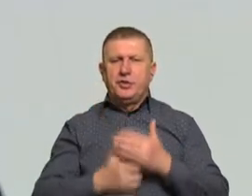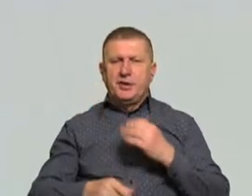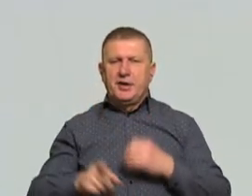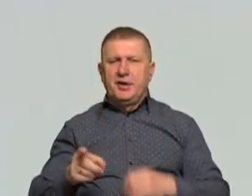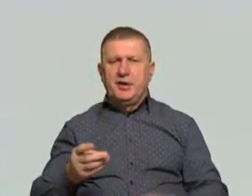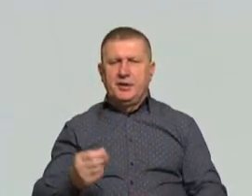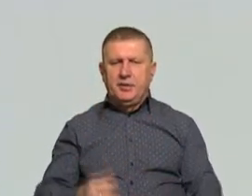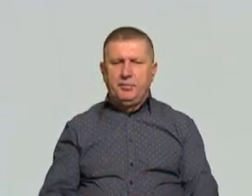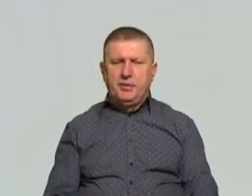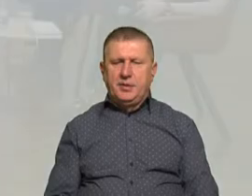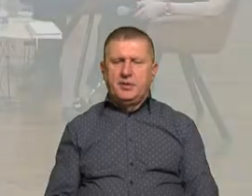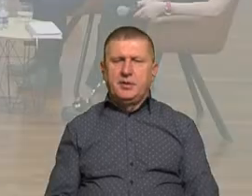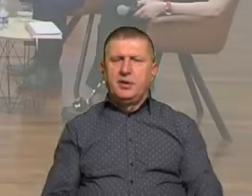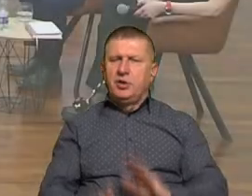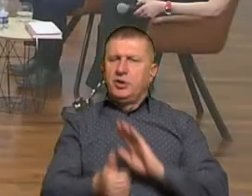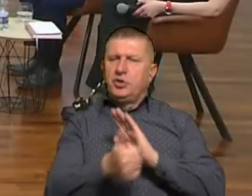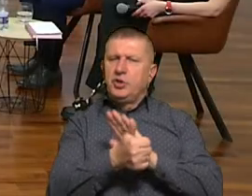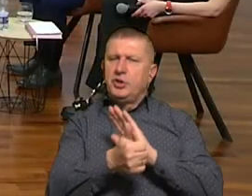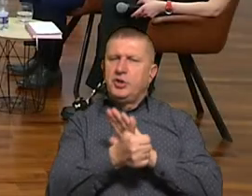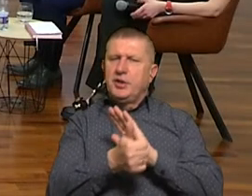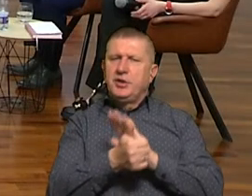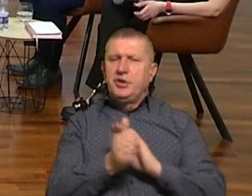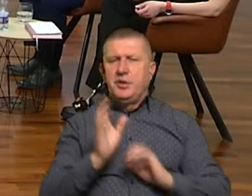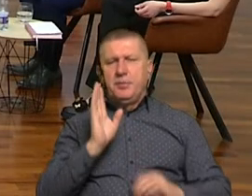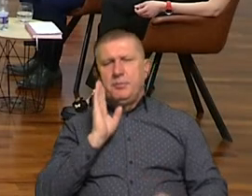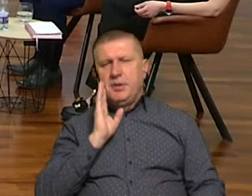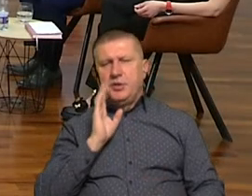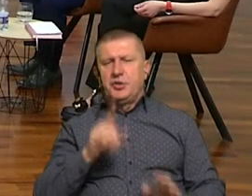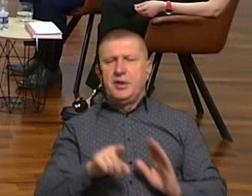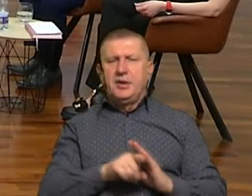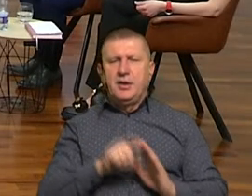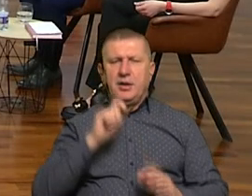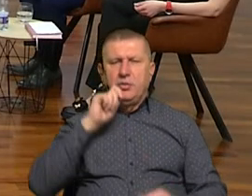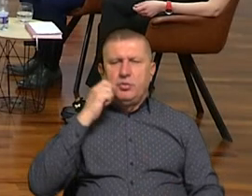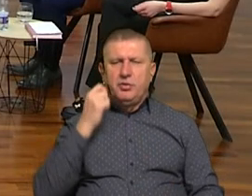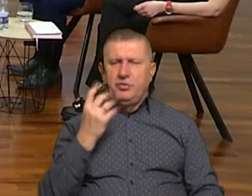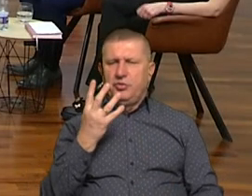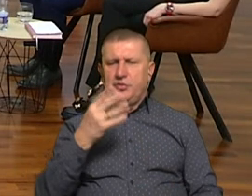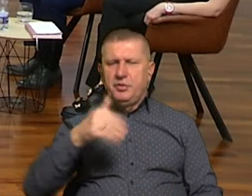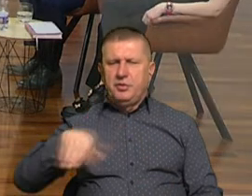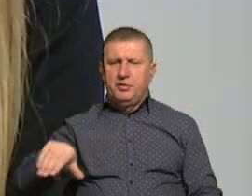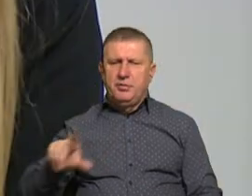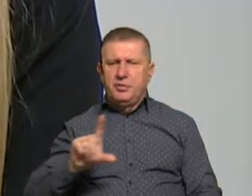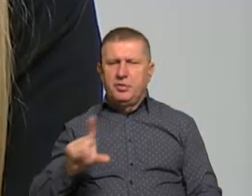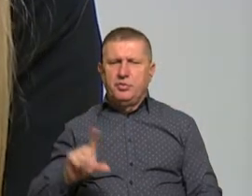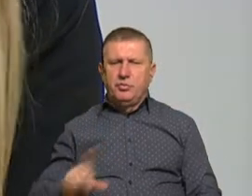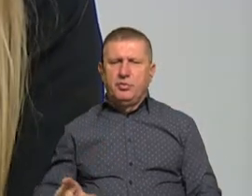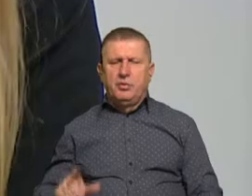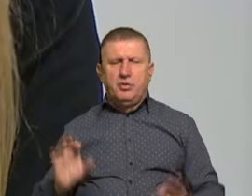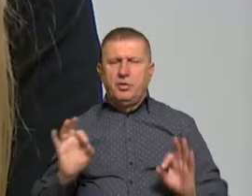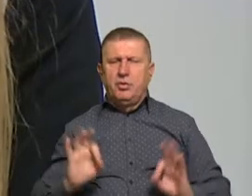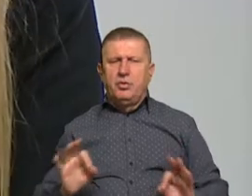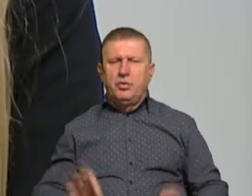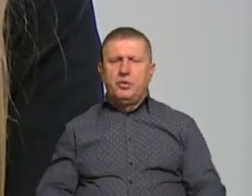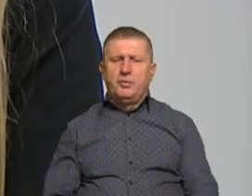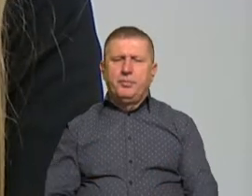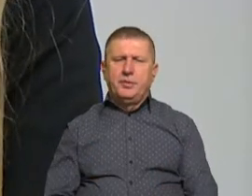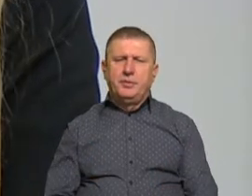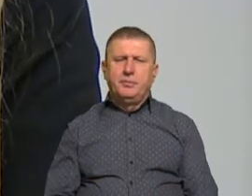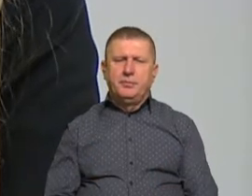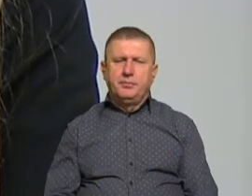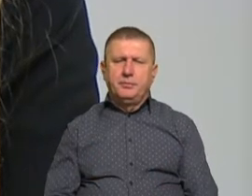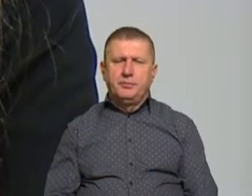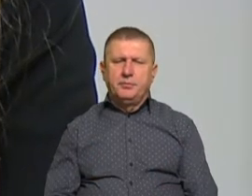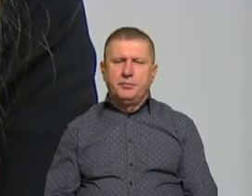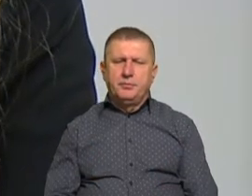sprawa, czyli te 16 mieszkań dla obywateli Ukrainy, tak? Remont 4 miliony złotych. Dziękujemy, no, skandaliczna panie pośle, zupełnie za odpowiedź. Sprawa. Poproszę